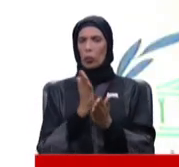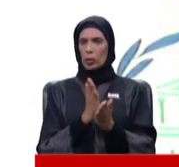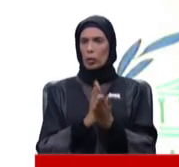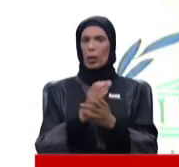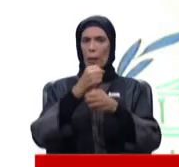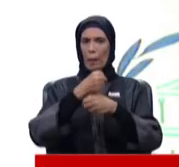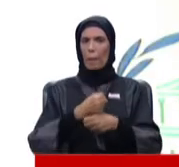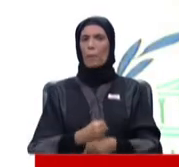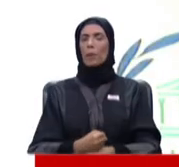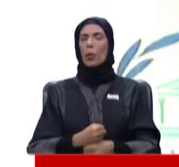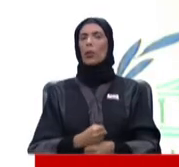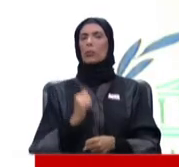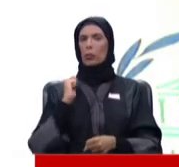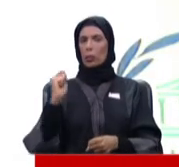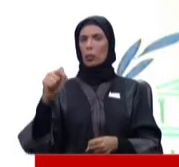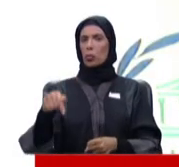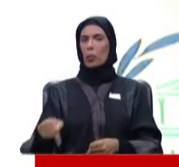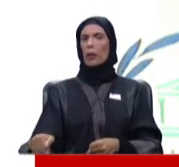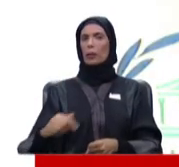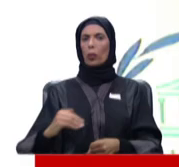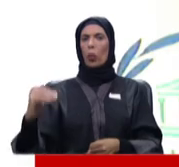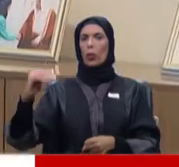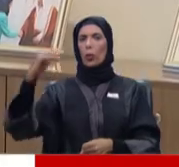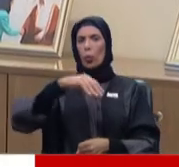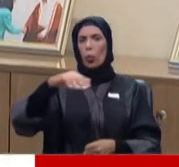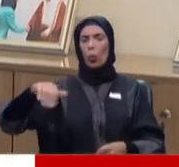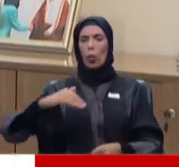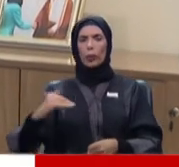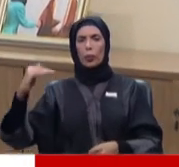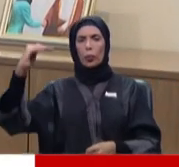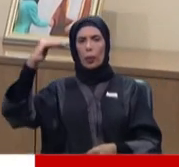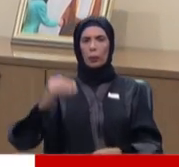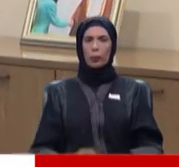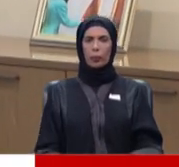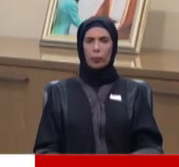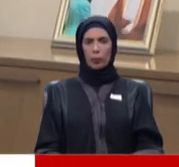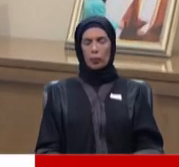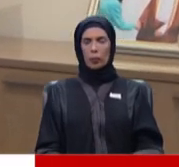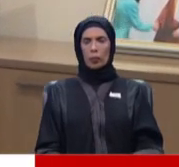وترسيخها هو مبدأ أصيل يعكس مدى تطور الدول وتقدمها.